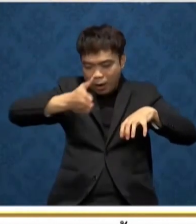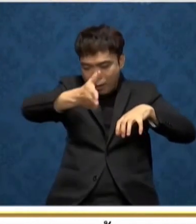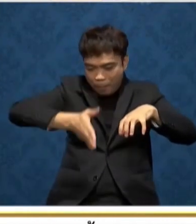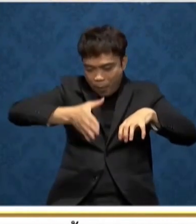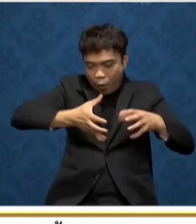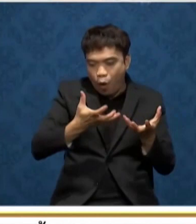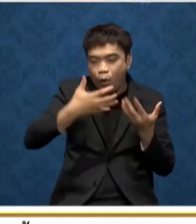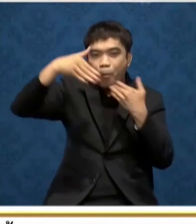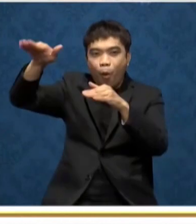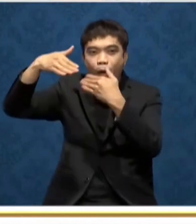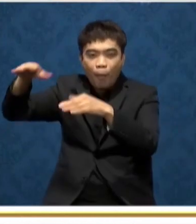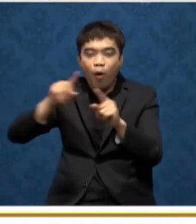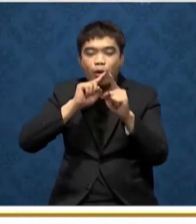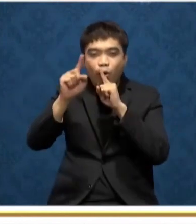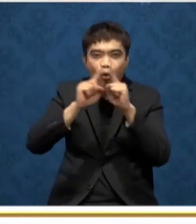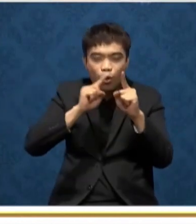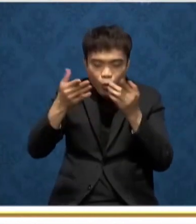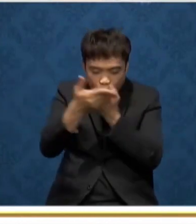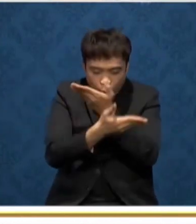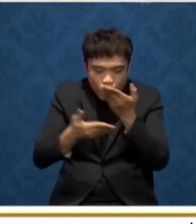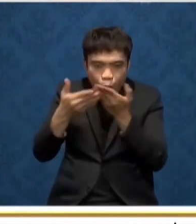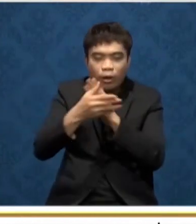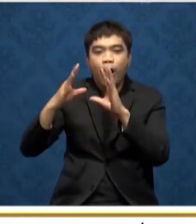ทาวิ พาคี เทธา